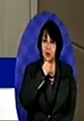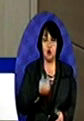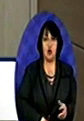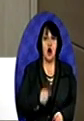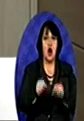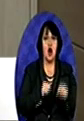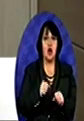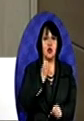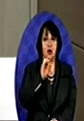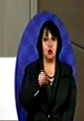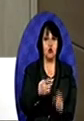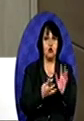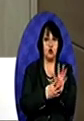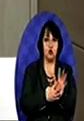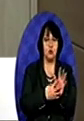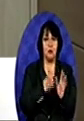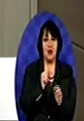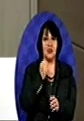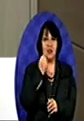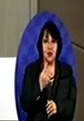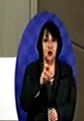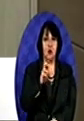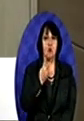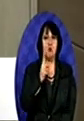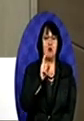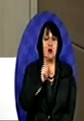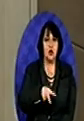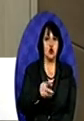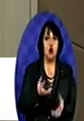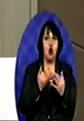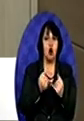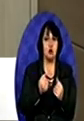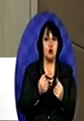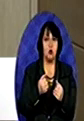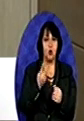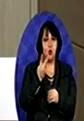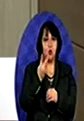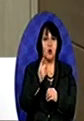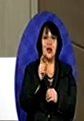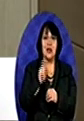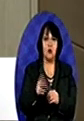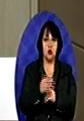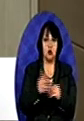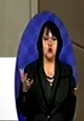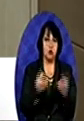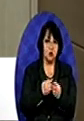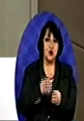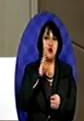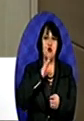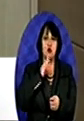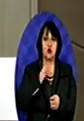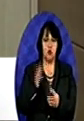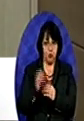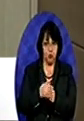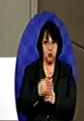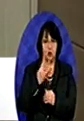1.9 промил буюу нэг бүхлээр одоо буурсан ийм амжилттай түнэс гадна эхийн эндгэдэл мөн одоо 4.1